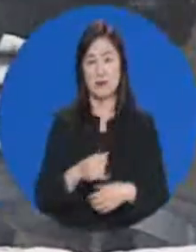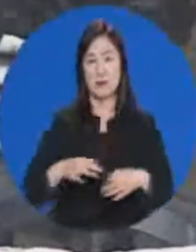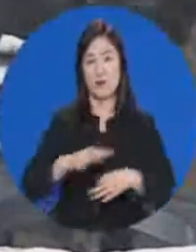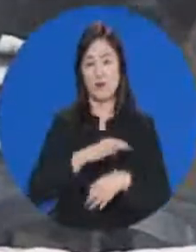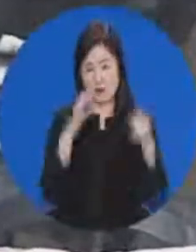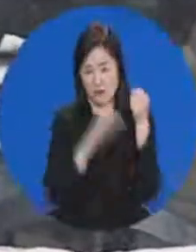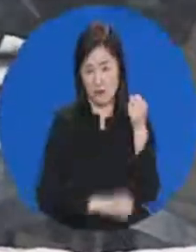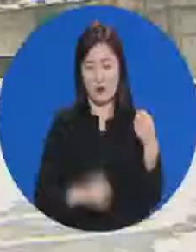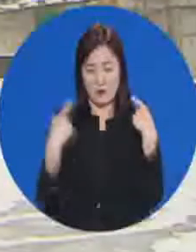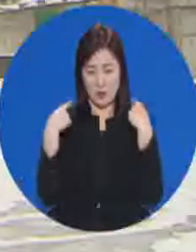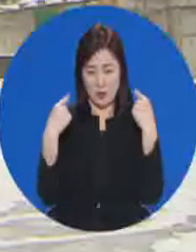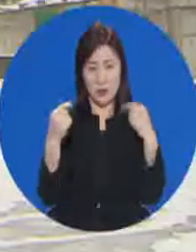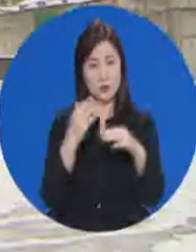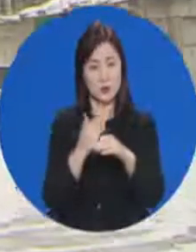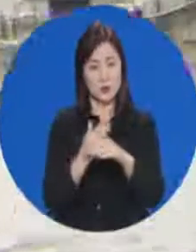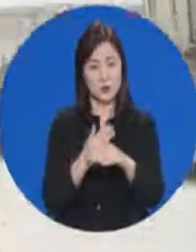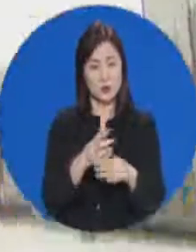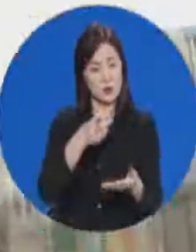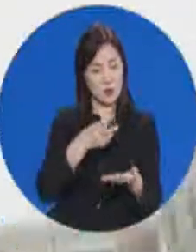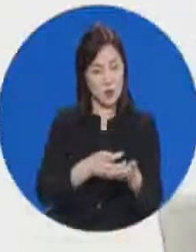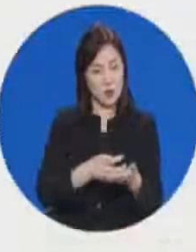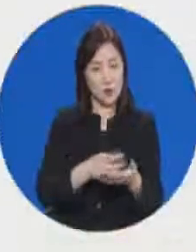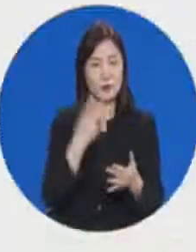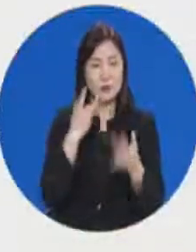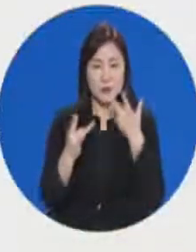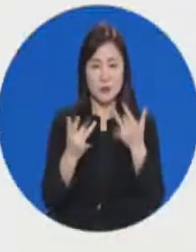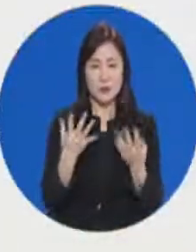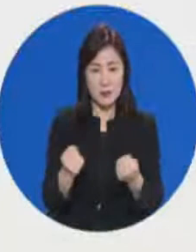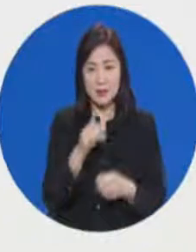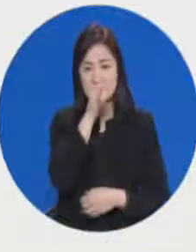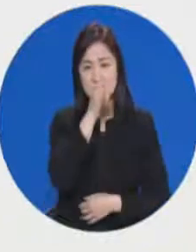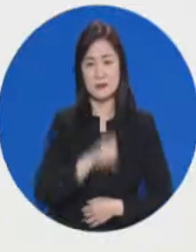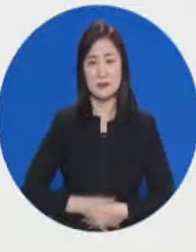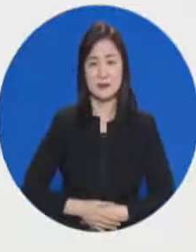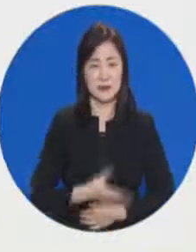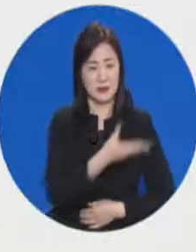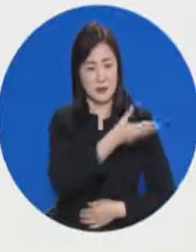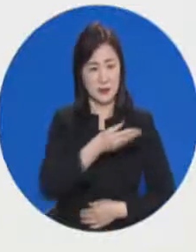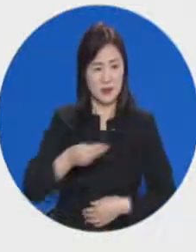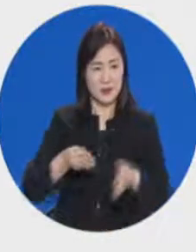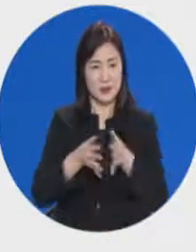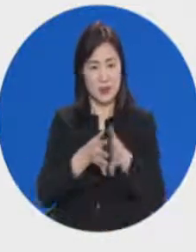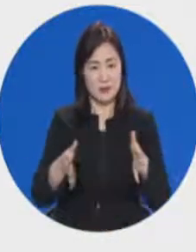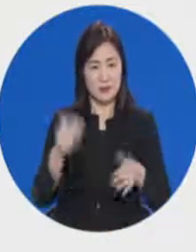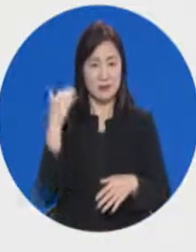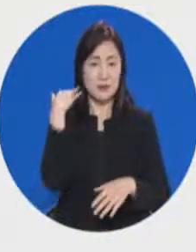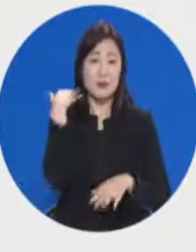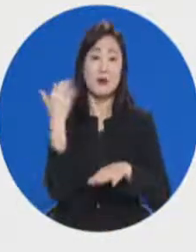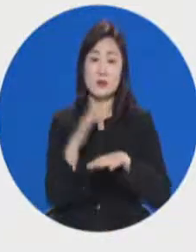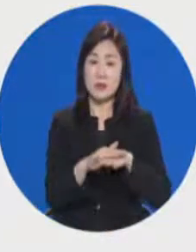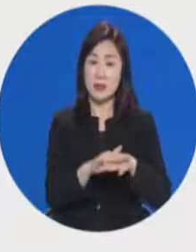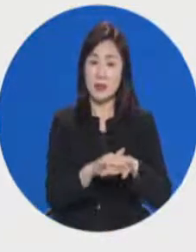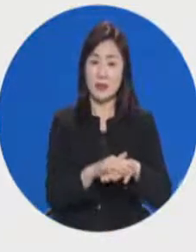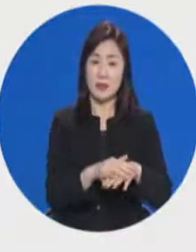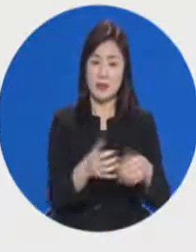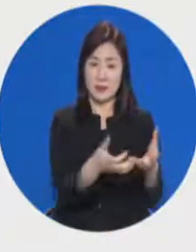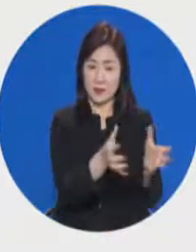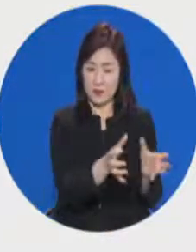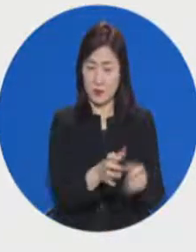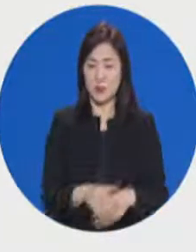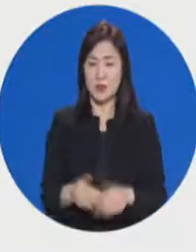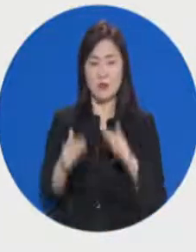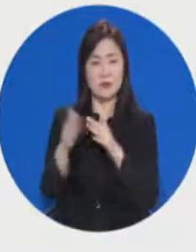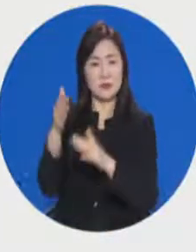관행처럼 계속되고 있는데 법령은 허점 투성입니다. 임대단지 임차인 대표회의의 경우 집주인들로 구성된